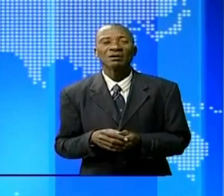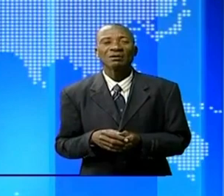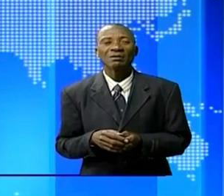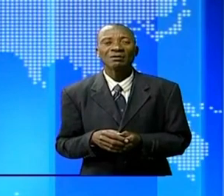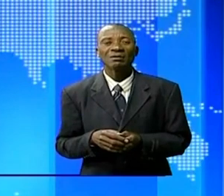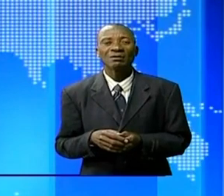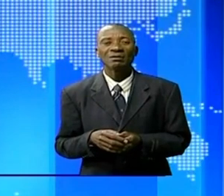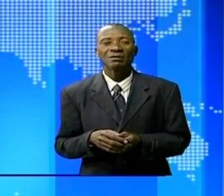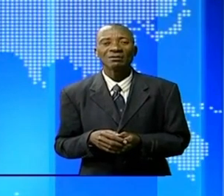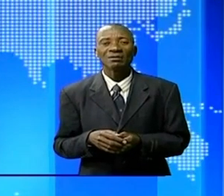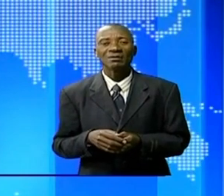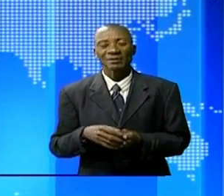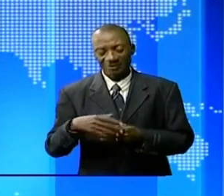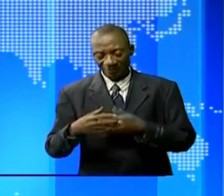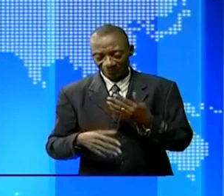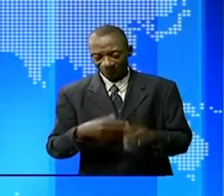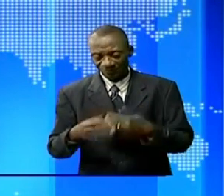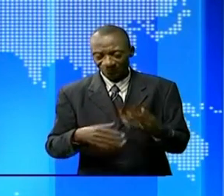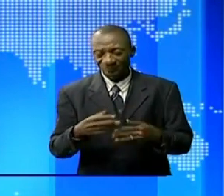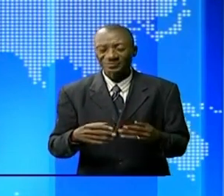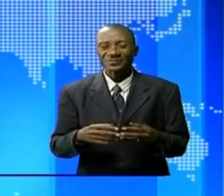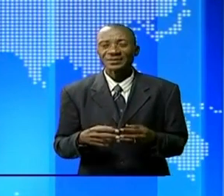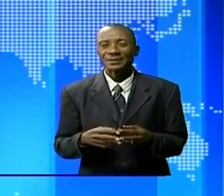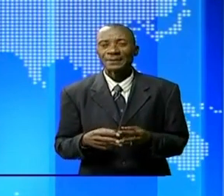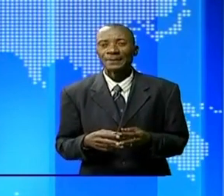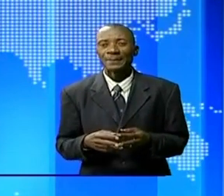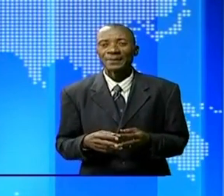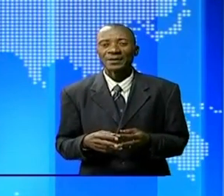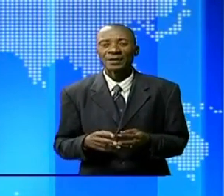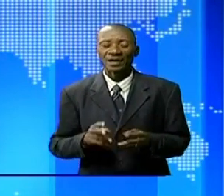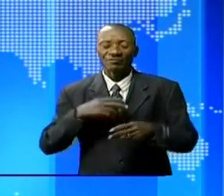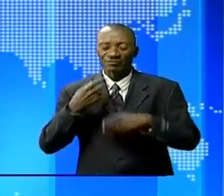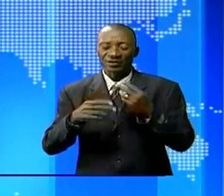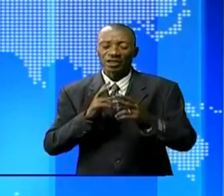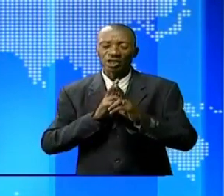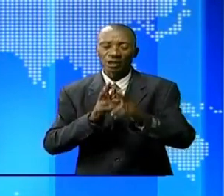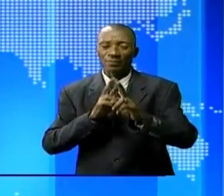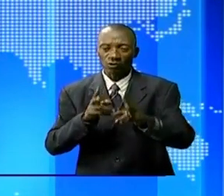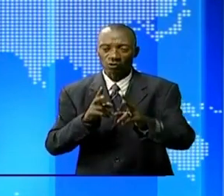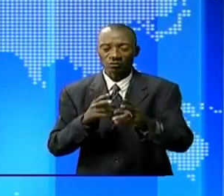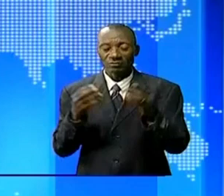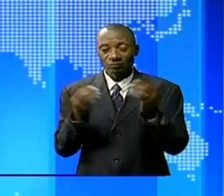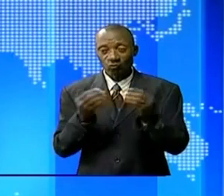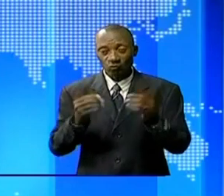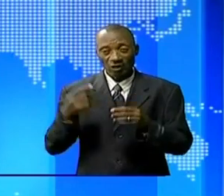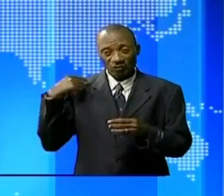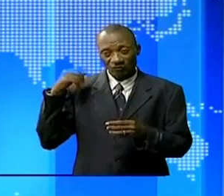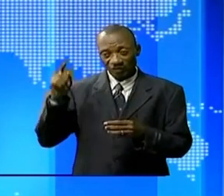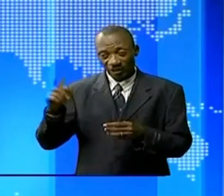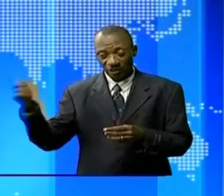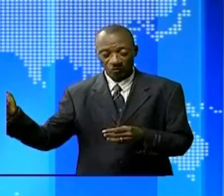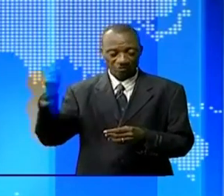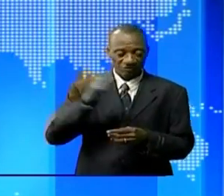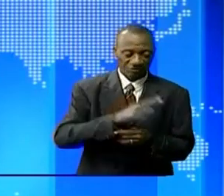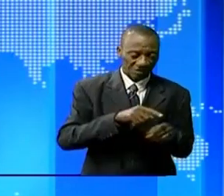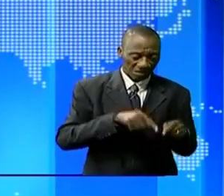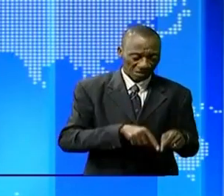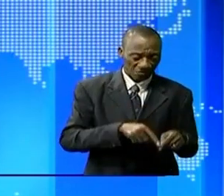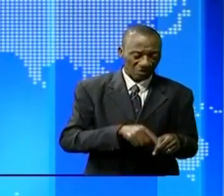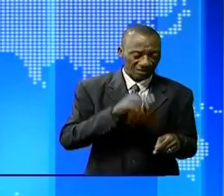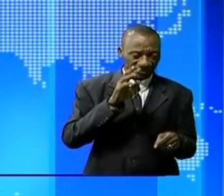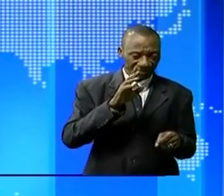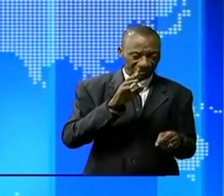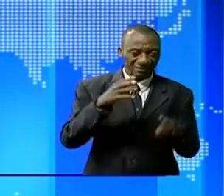lors de sa récente mission à kinshasa il s'agit de dossiers ayant trait à la santé la